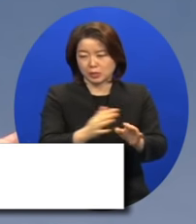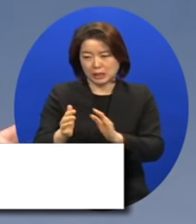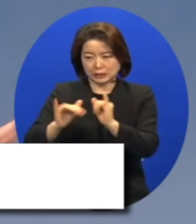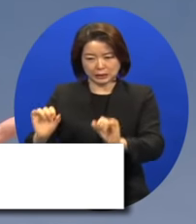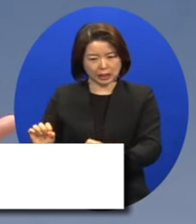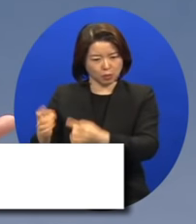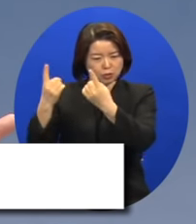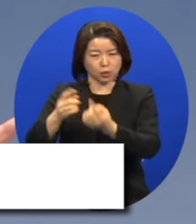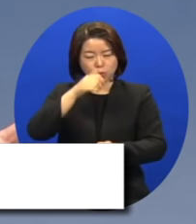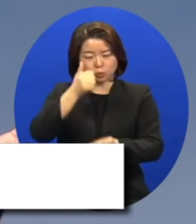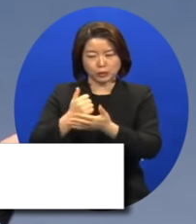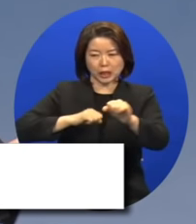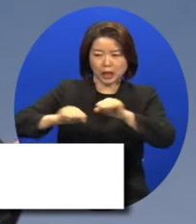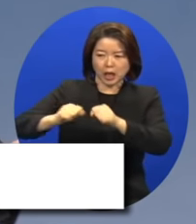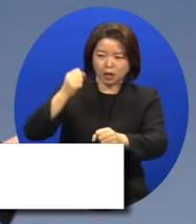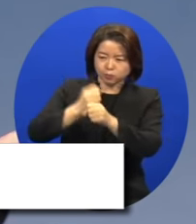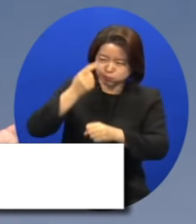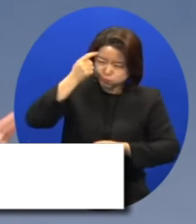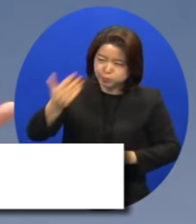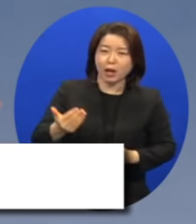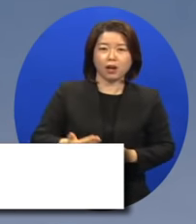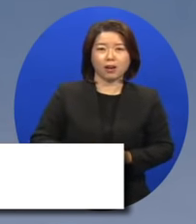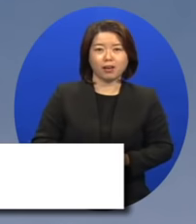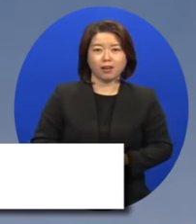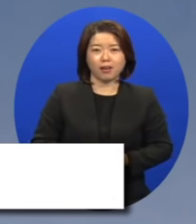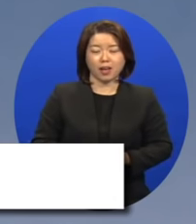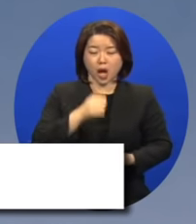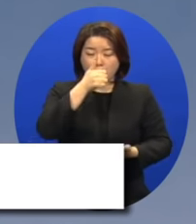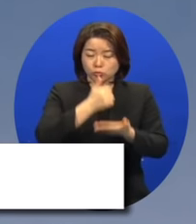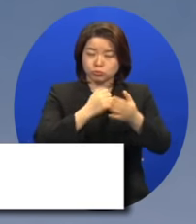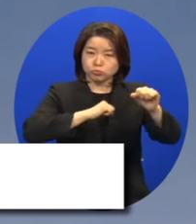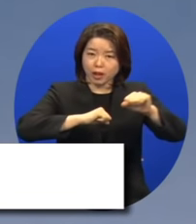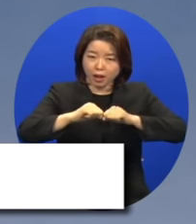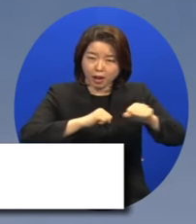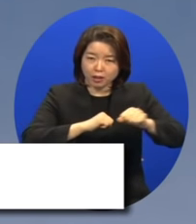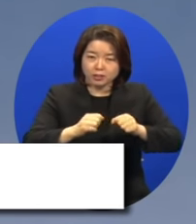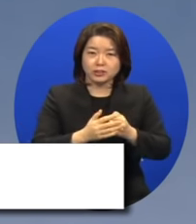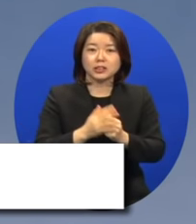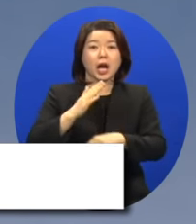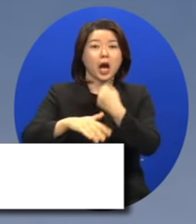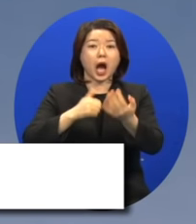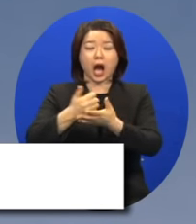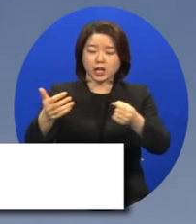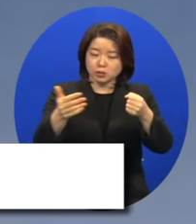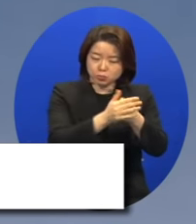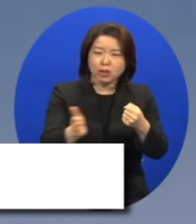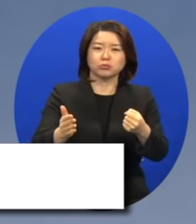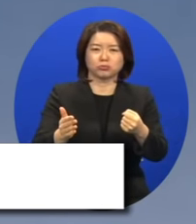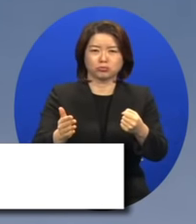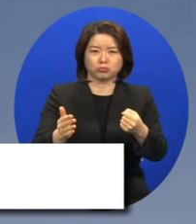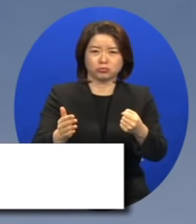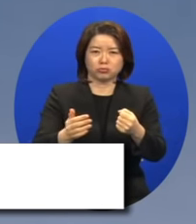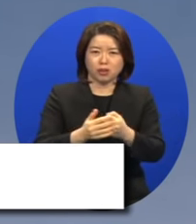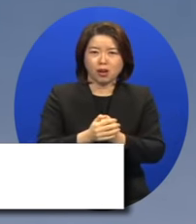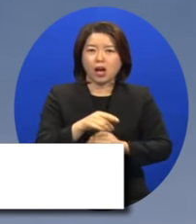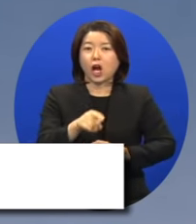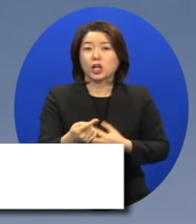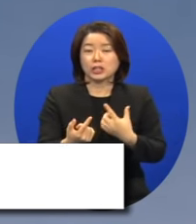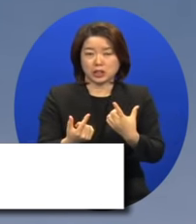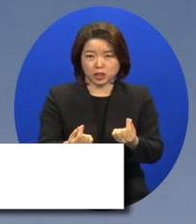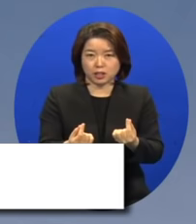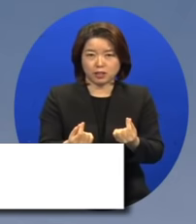인간이죄를짓게하는선악과를만드셨을까?"라고묻습니다. 죄를짓는